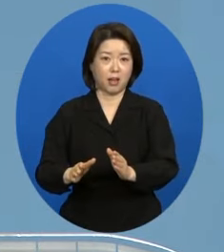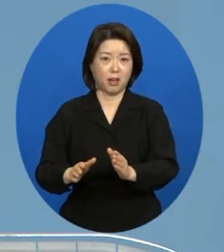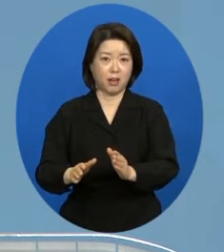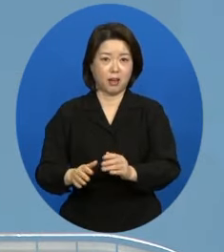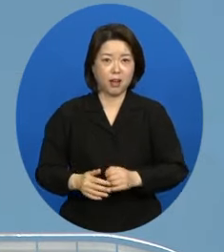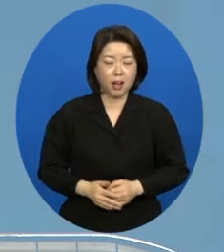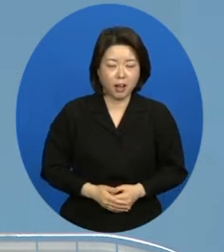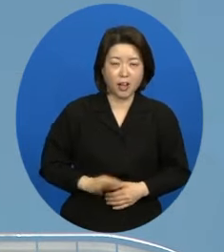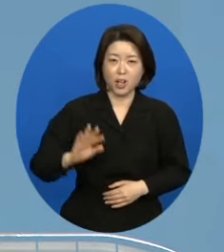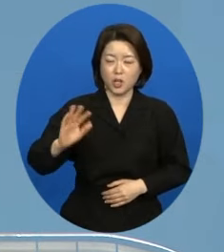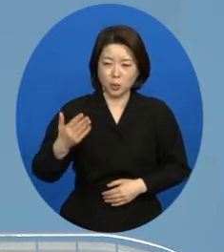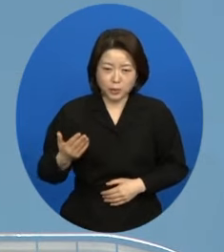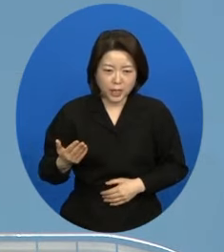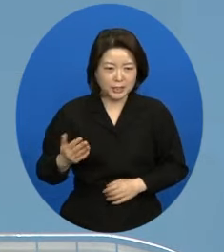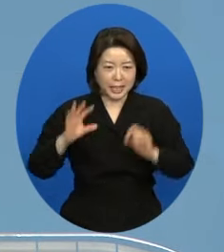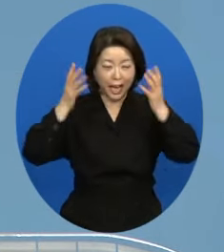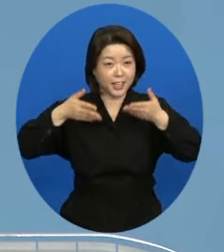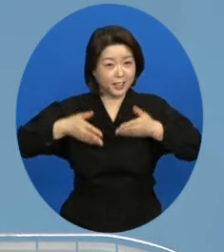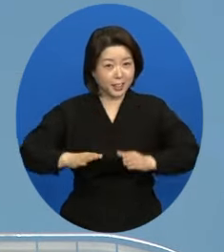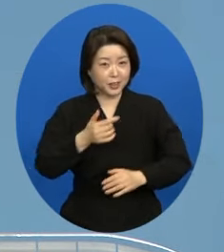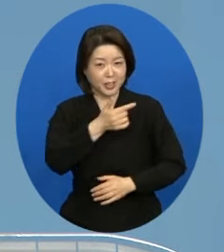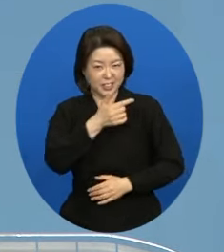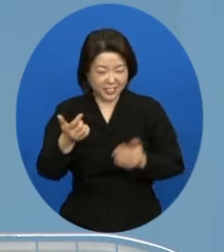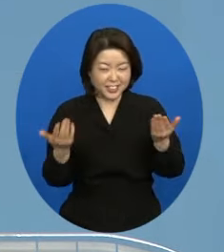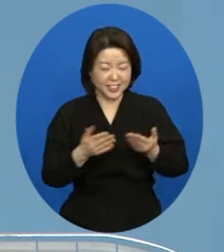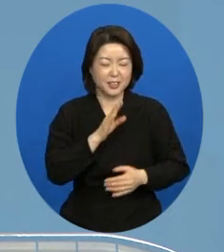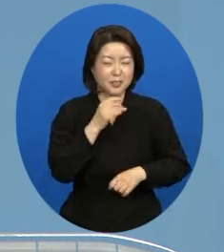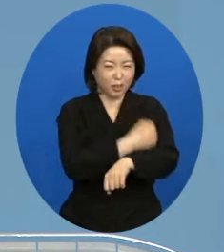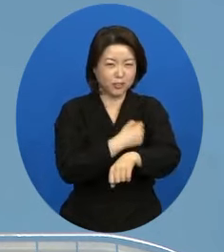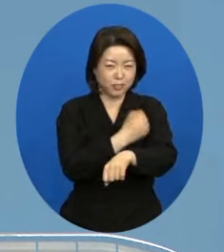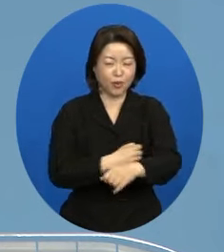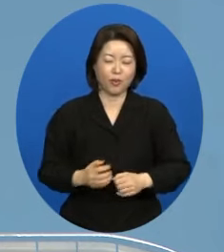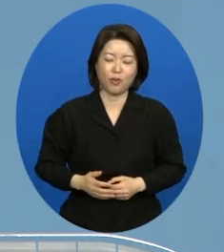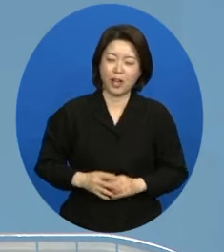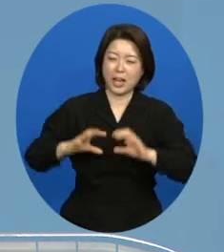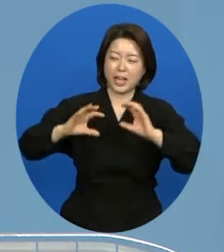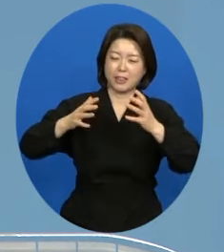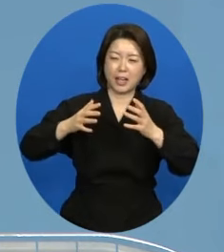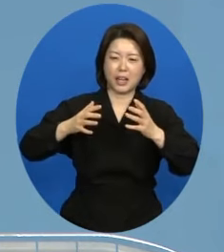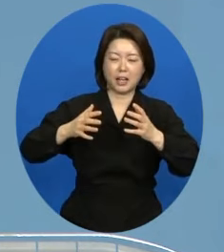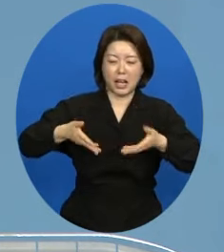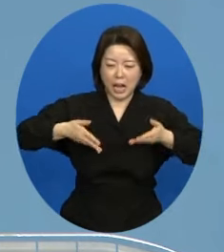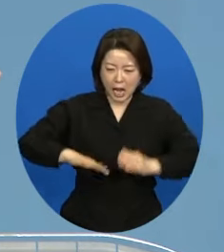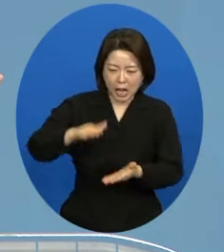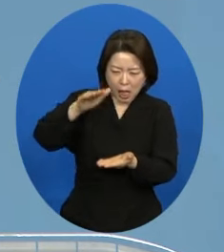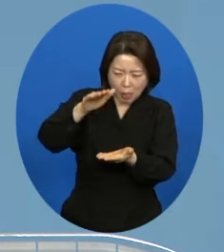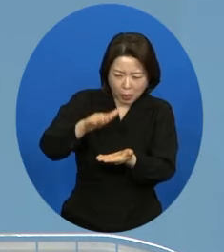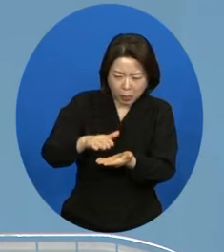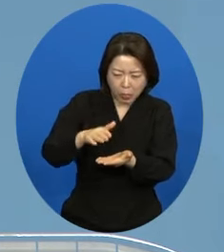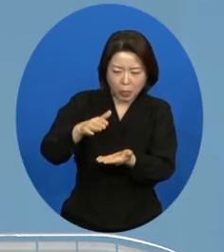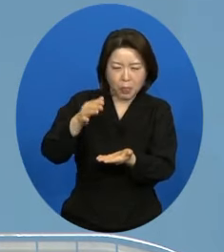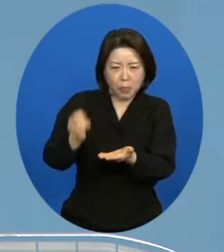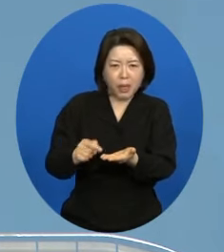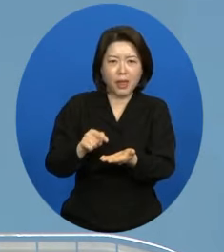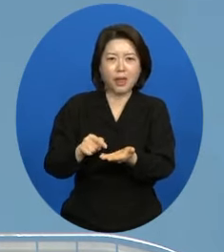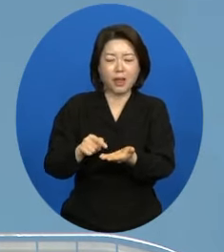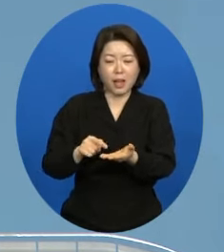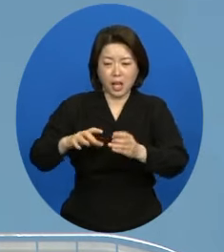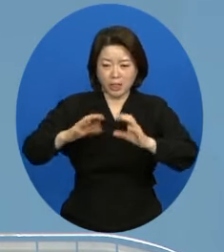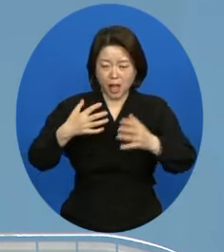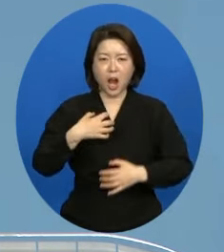자녀 나는 것도 큰 역사인 거 아시죠 여러분 너무 우리가 나라가 지금 저출생 위기입니다 국가가 존망이 지금 걸려